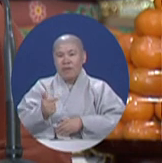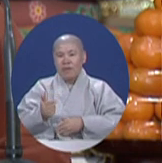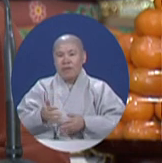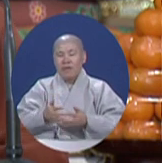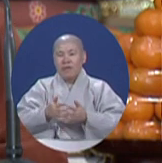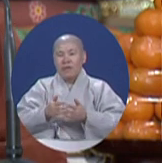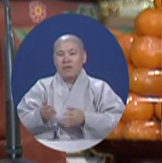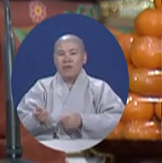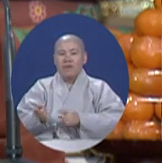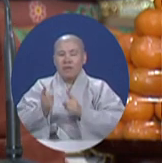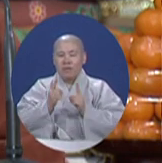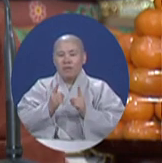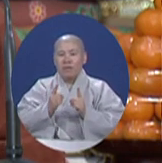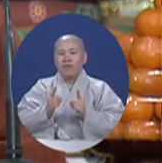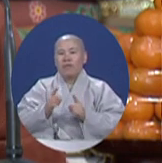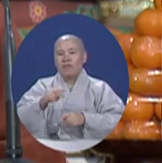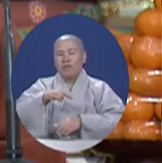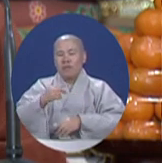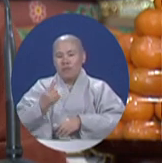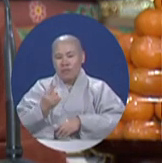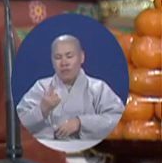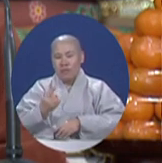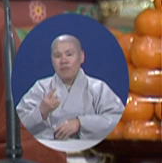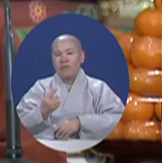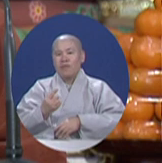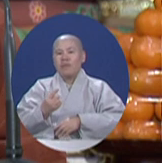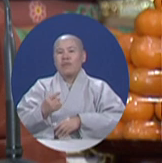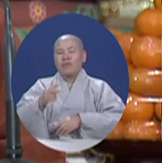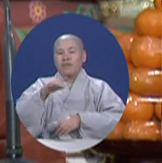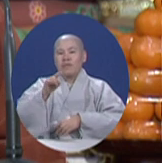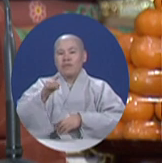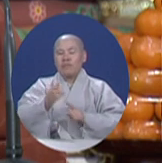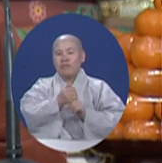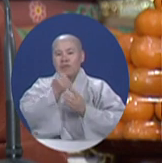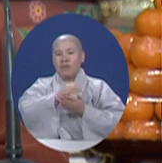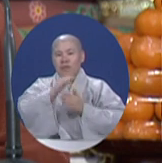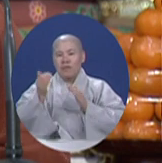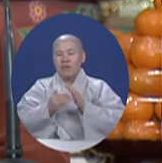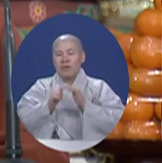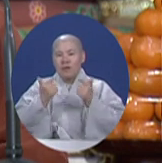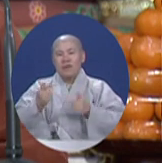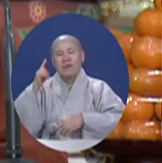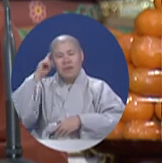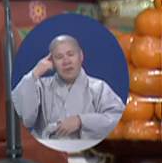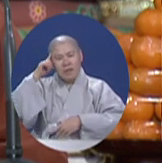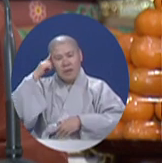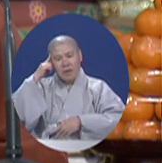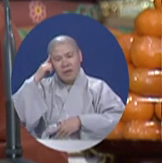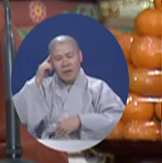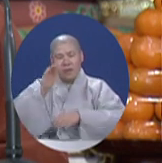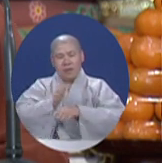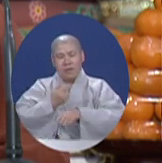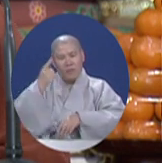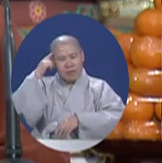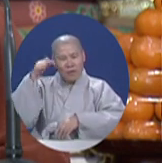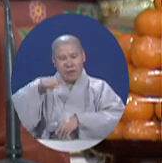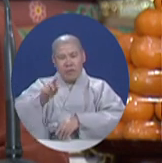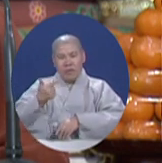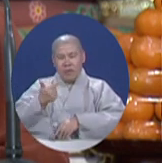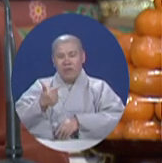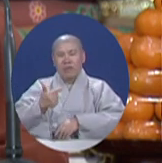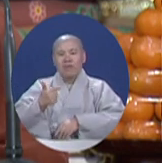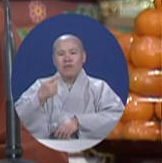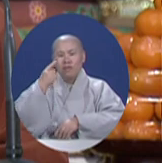아무리 성불견을 일으켰다 하더라도 그건 성불이 아니고 견입니다. 견은 다 망견이에요. 눈에다가 뭘